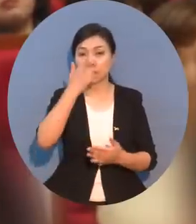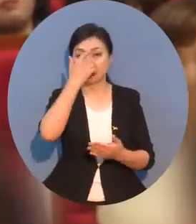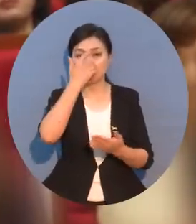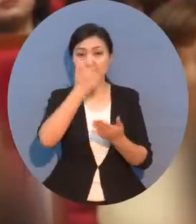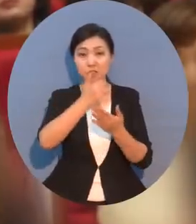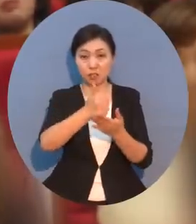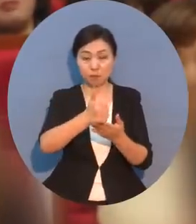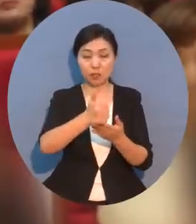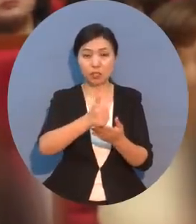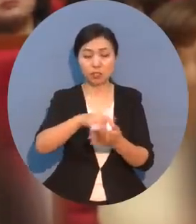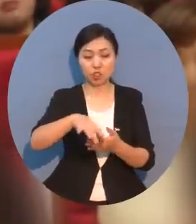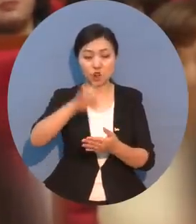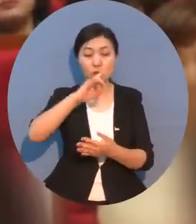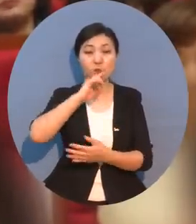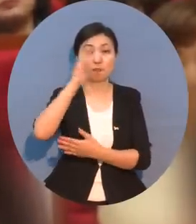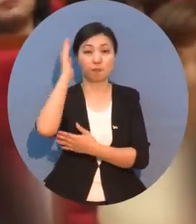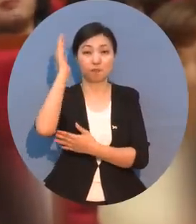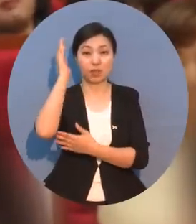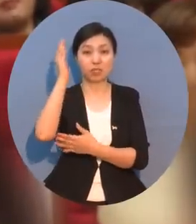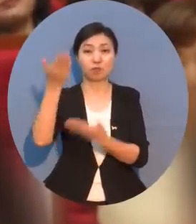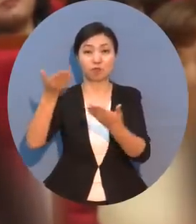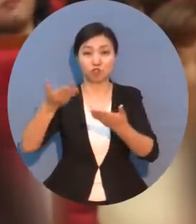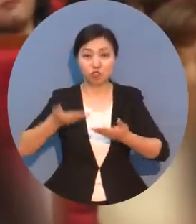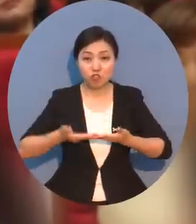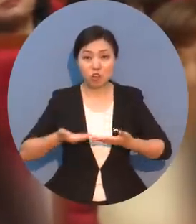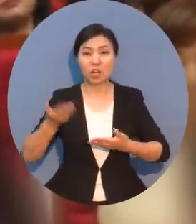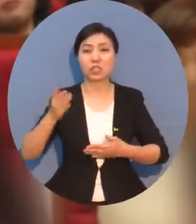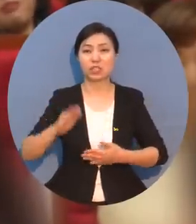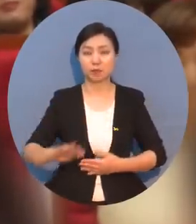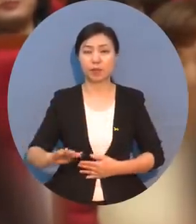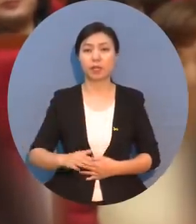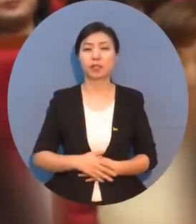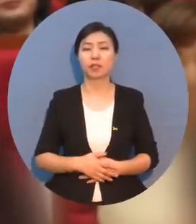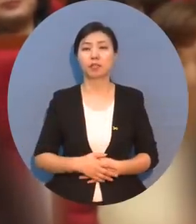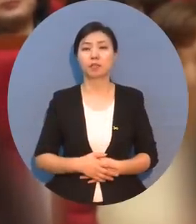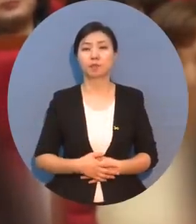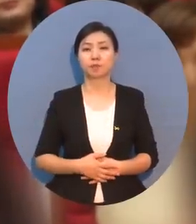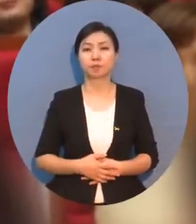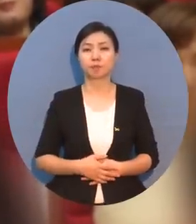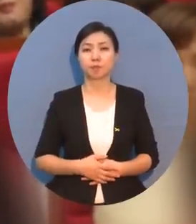아까 스님이 모두 말씀에 말씀을 하셨는데,